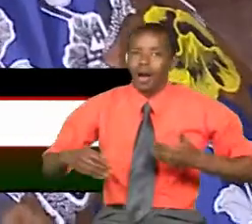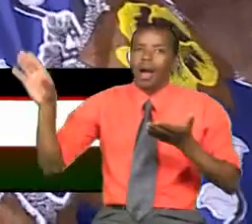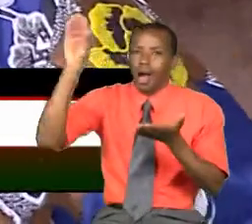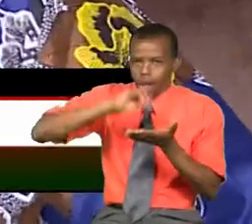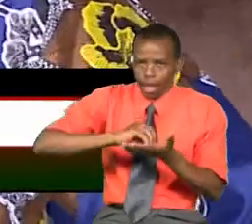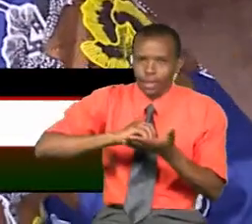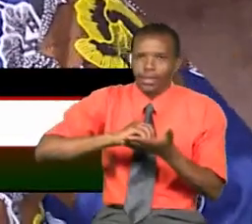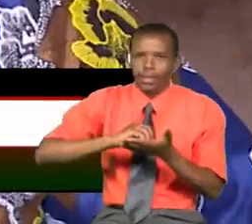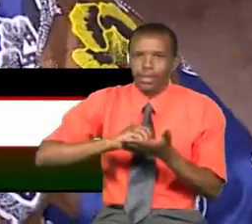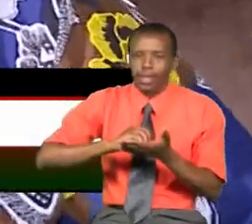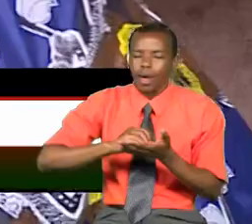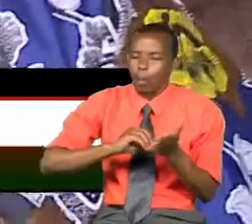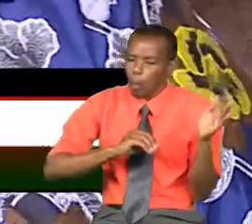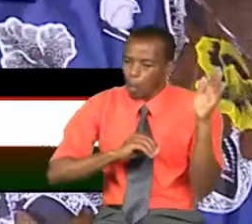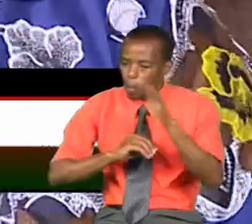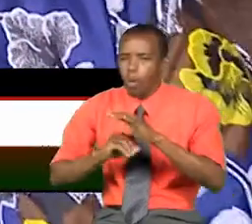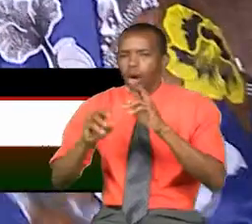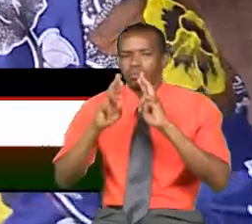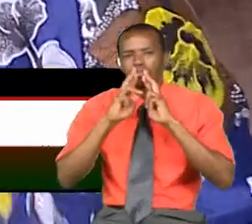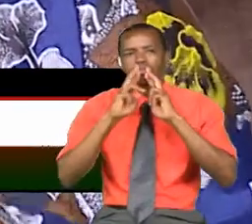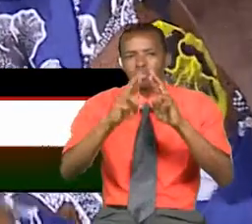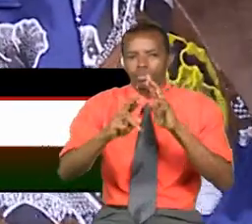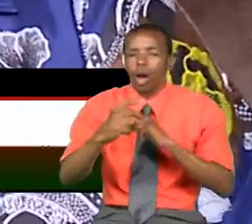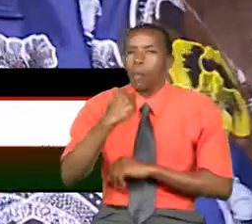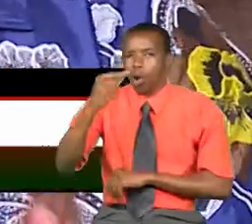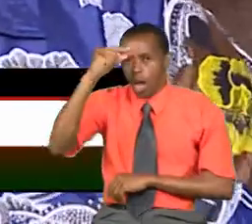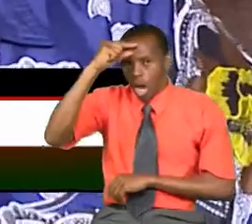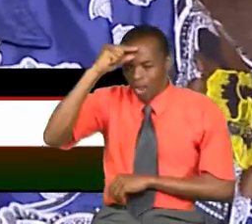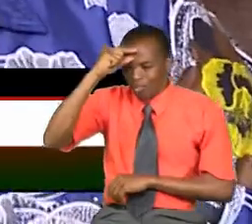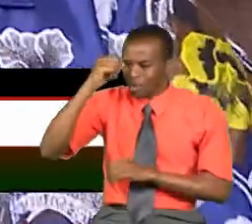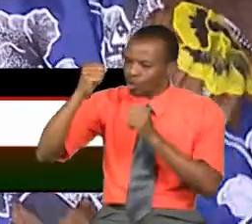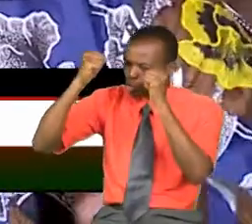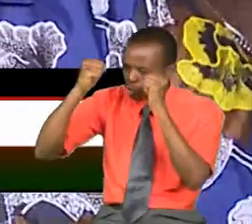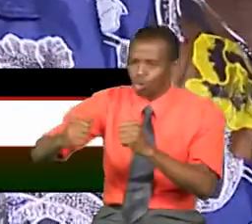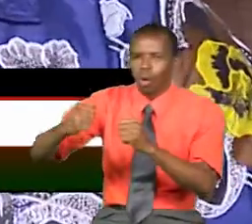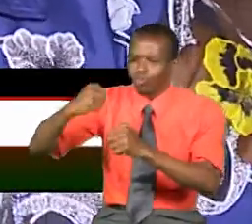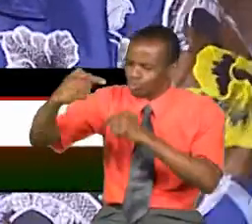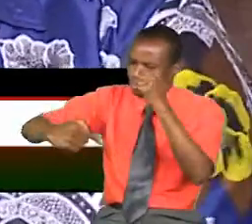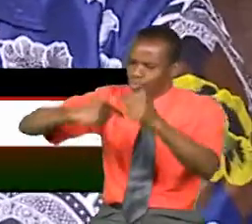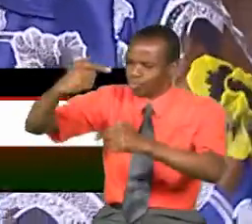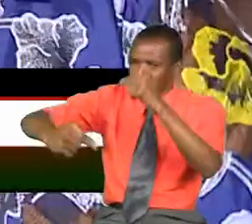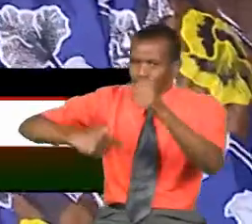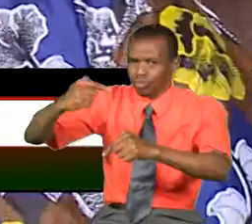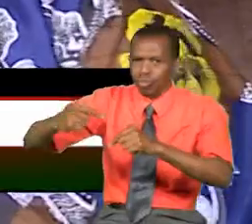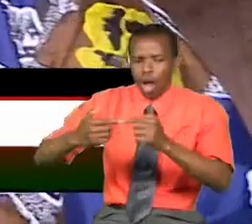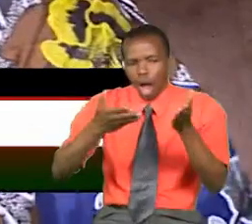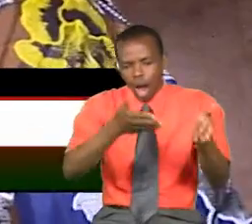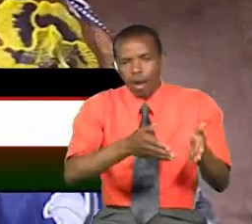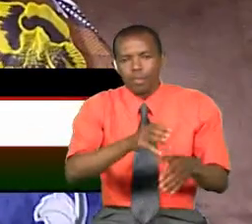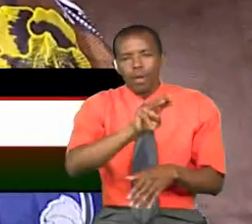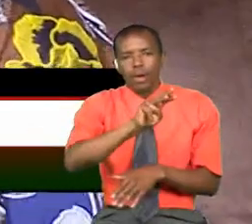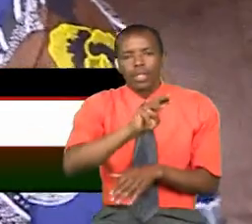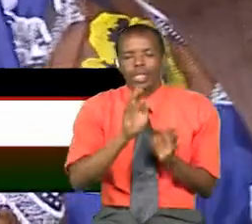Leonard MamboMbotela nimerudi kuambia kwamba serikali ya Moi bado iko na iko imara. Hapa niko naye General